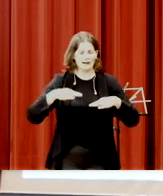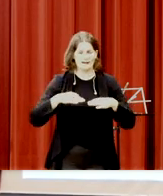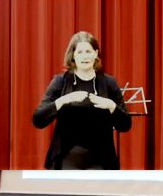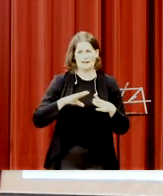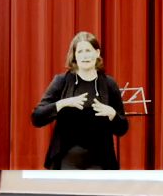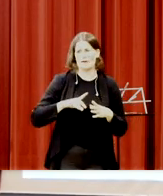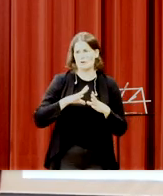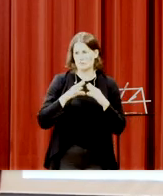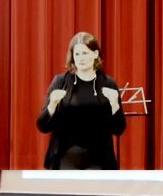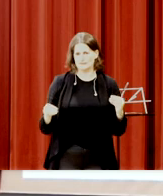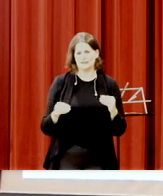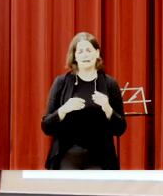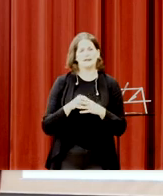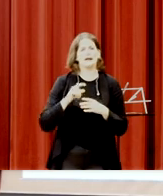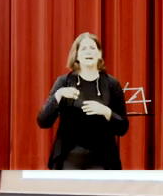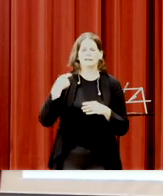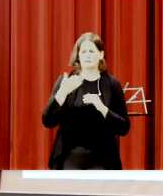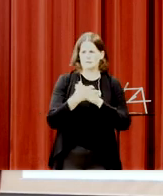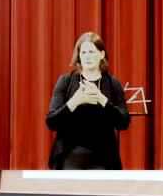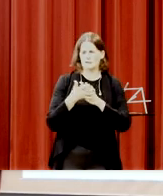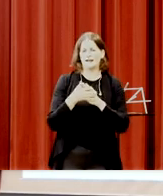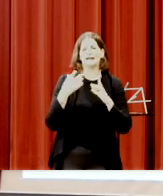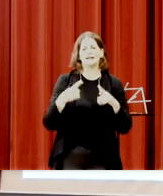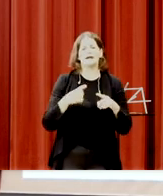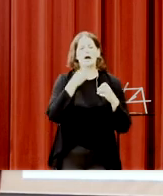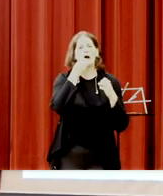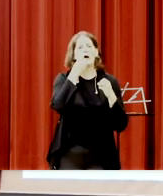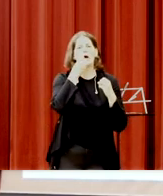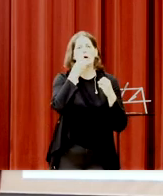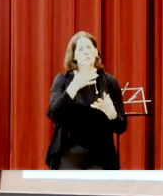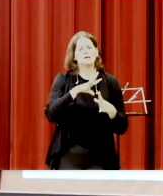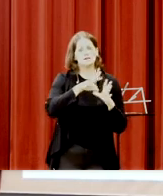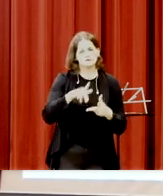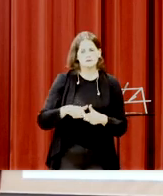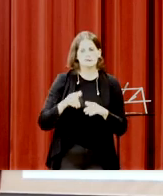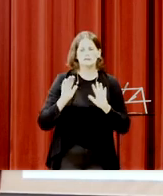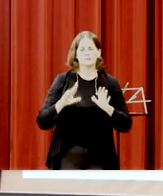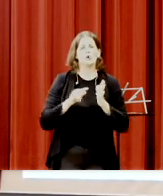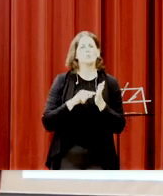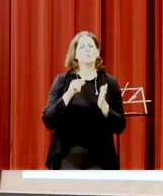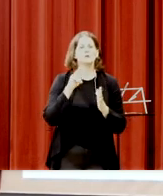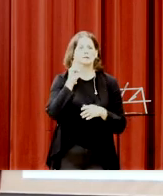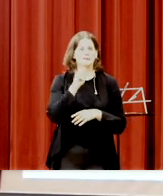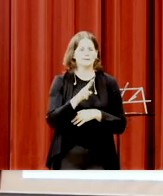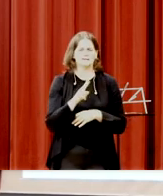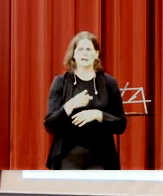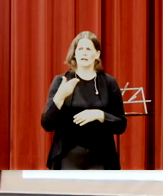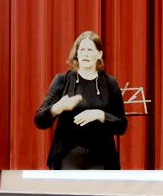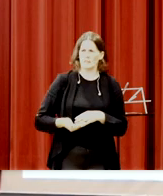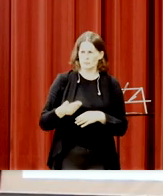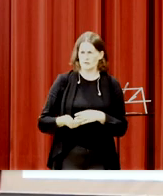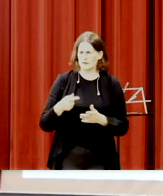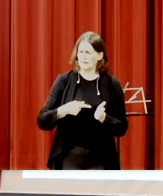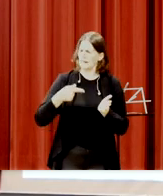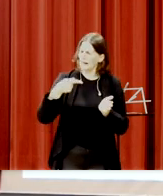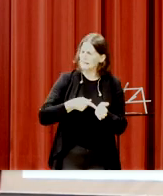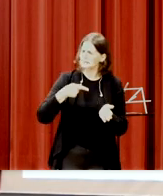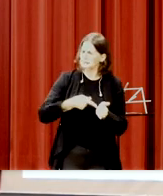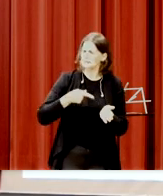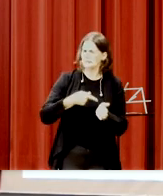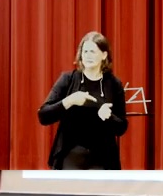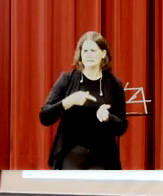d'insistir-hi perquè és ara el punt d'aquest no retorn per continuar projectant-nos de cara al